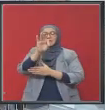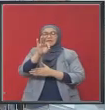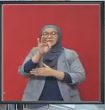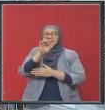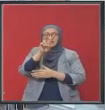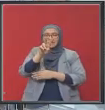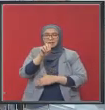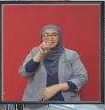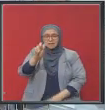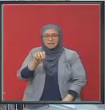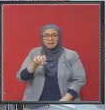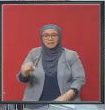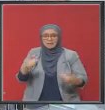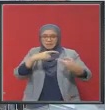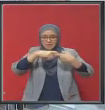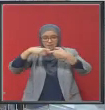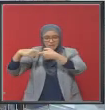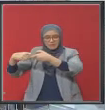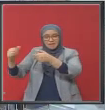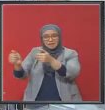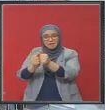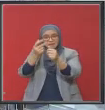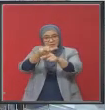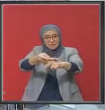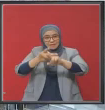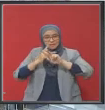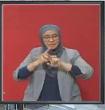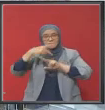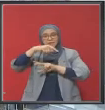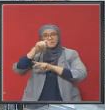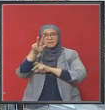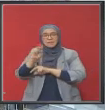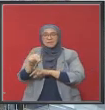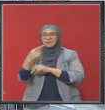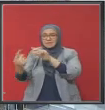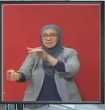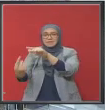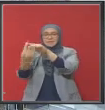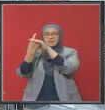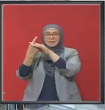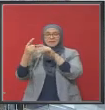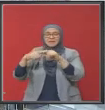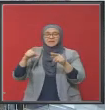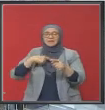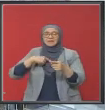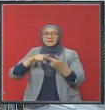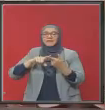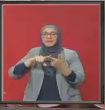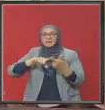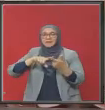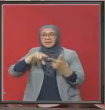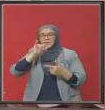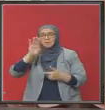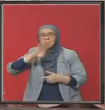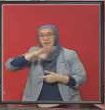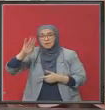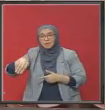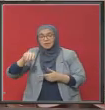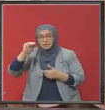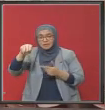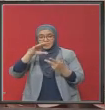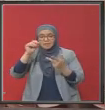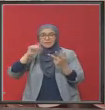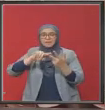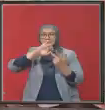moratorium pinjaman ptptn seperti yang dibangkitkan oleh yang bromat bikin tajam Yang Rhoma jerantut dan yang rumah